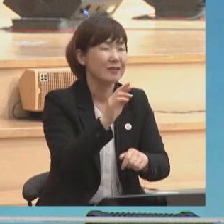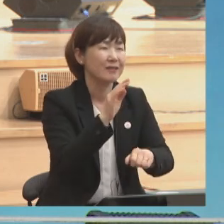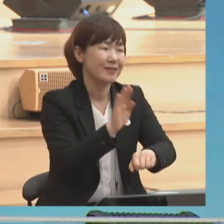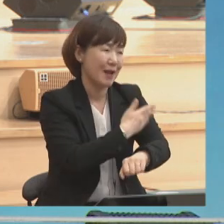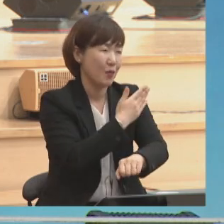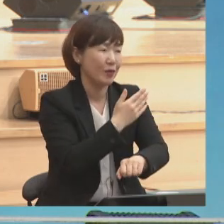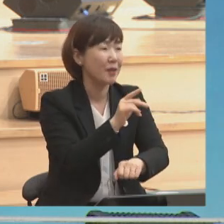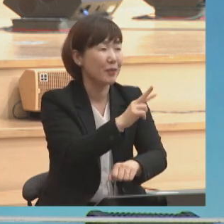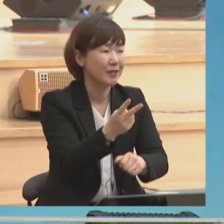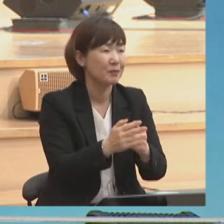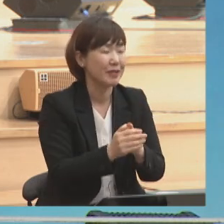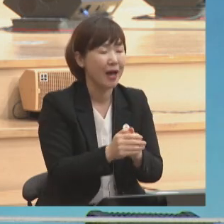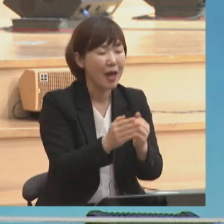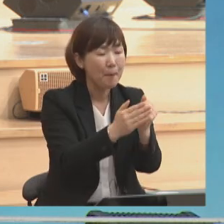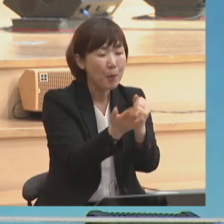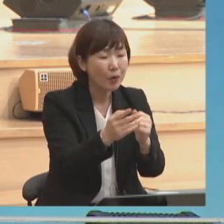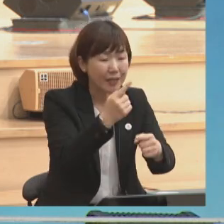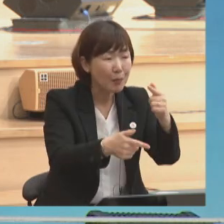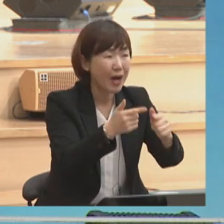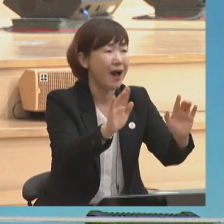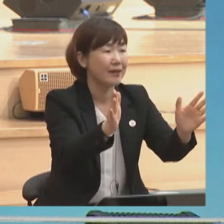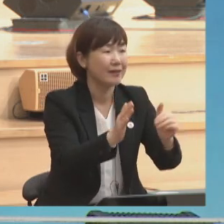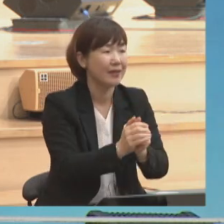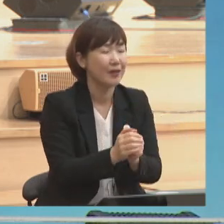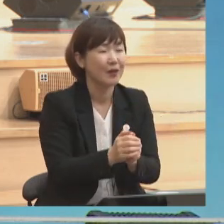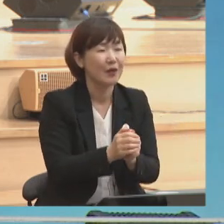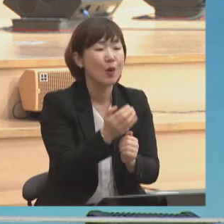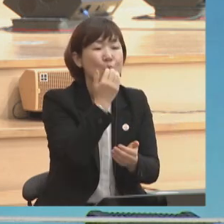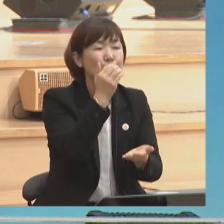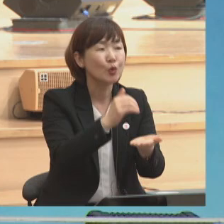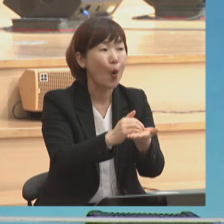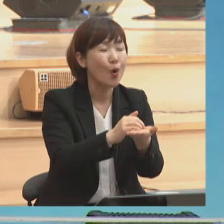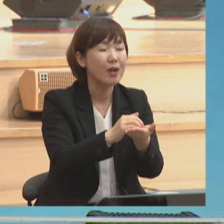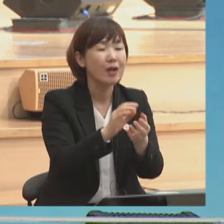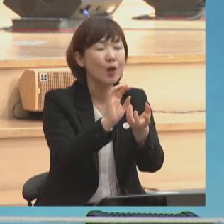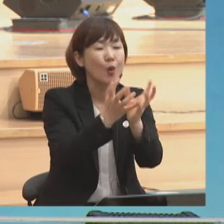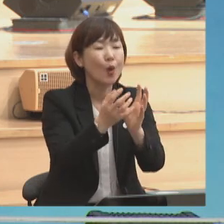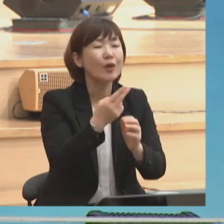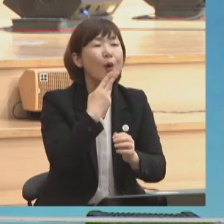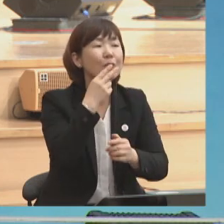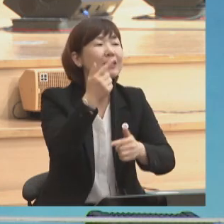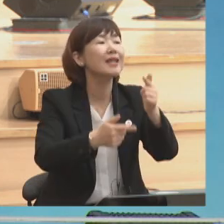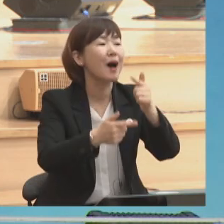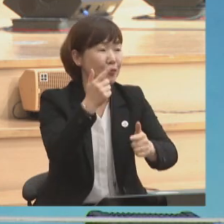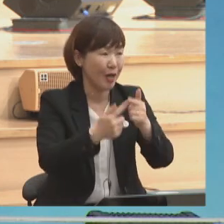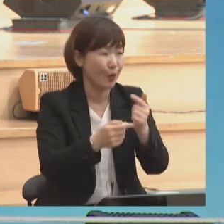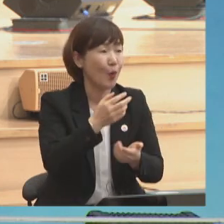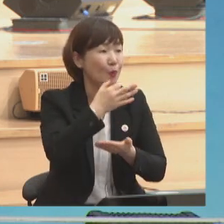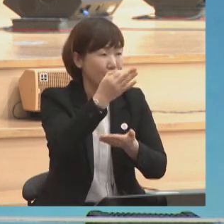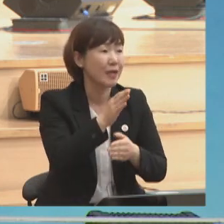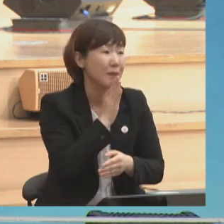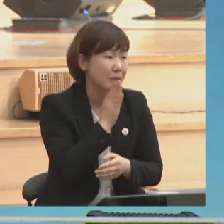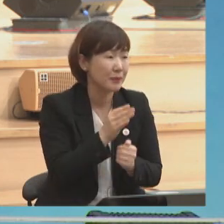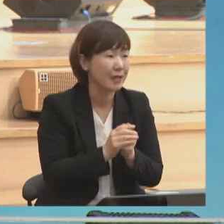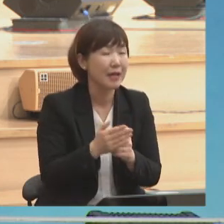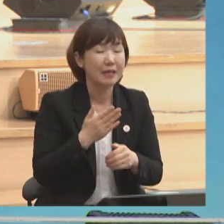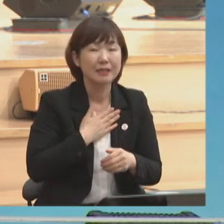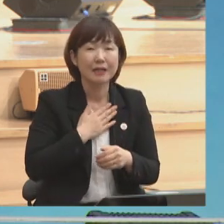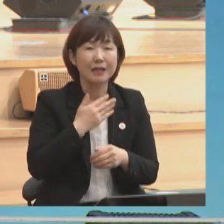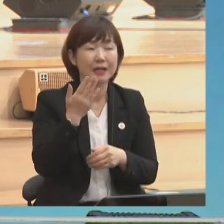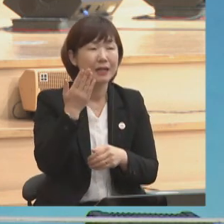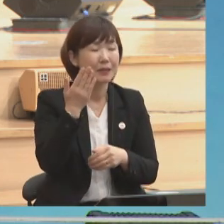성경도 뽕나무라고 번역하지 않죠. 돌 무화과나무라고 불러야 돼요. 제가 이번에 여리고에 가서